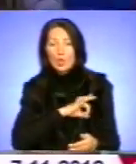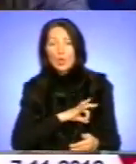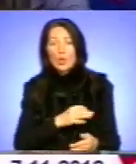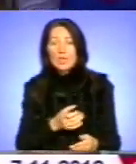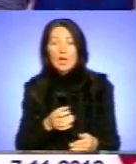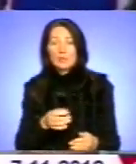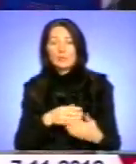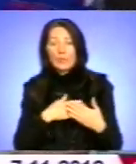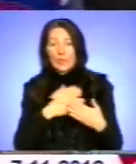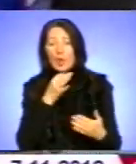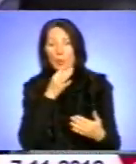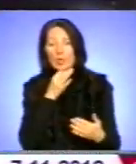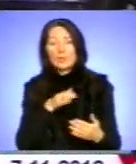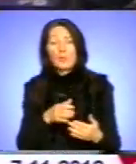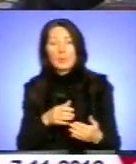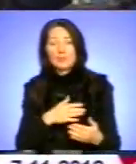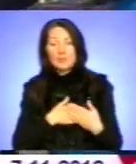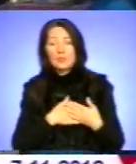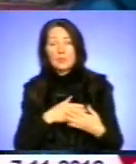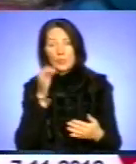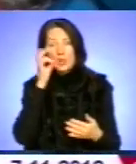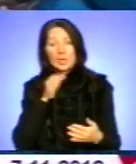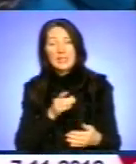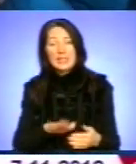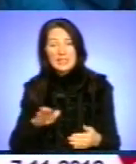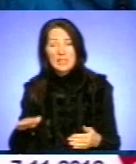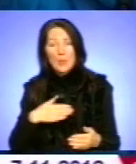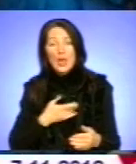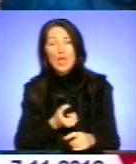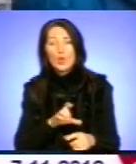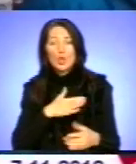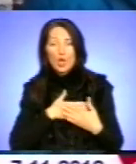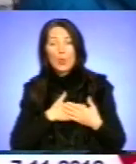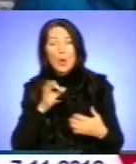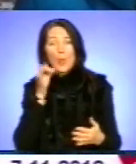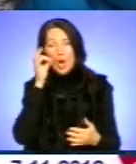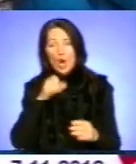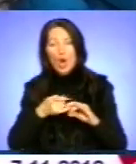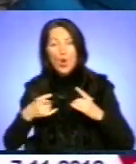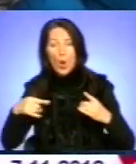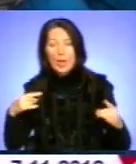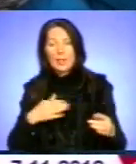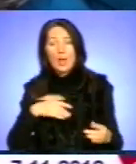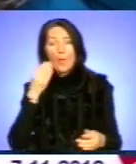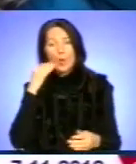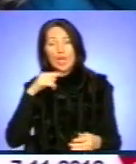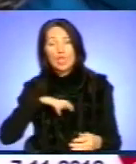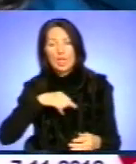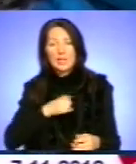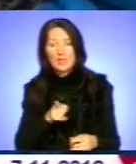любителі солодощів – діти. Ми дуже любимо шоколад. Шоколад нам покращує настрій, і він